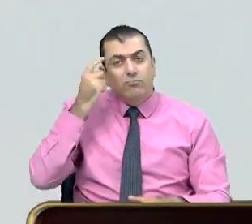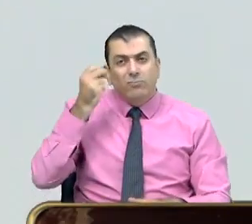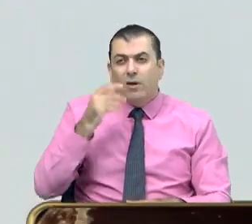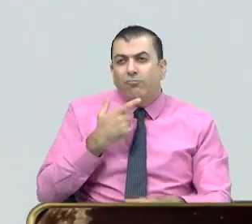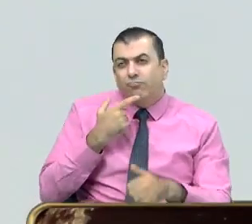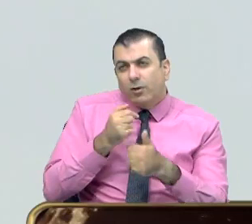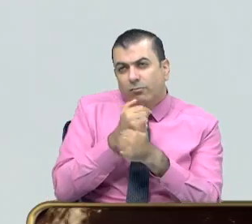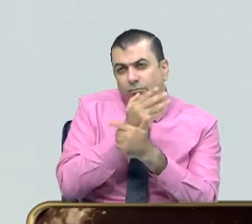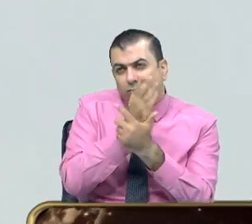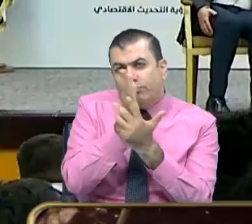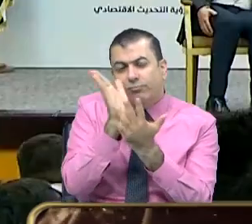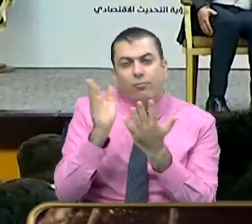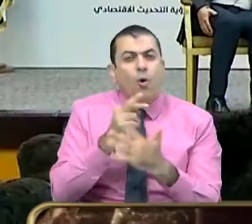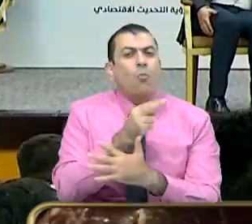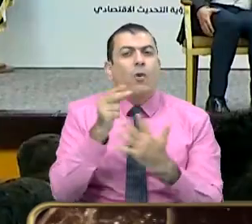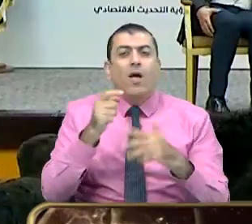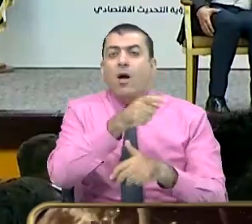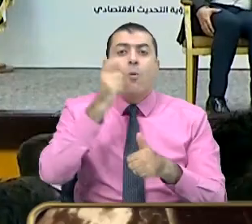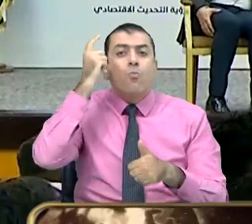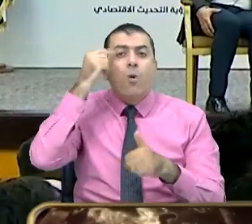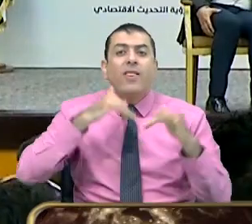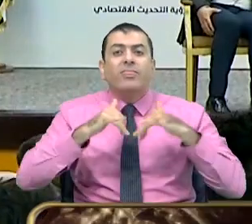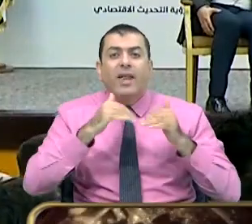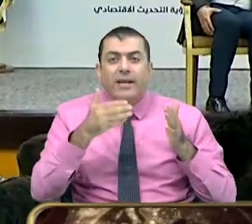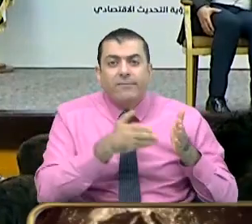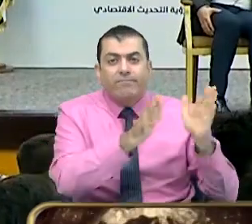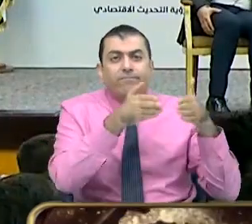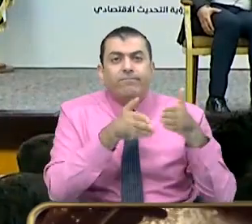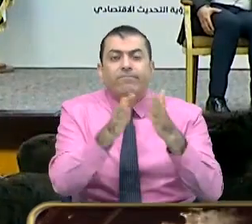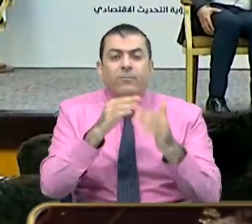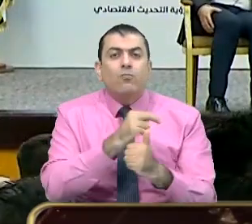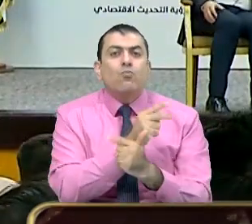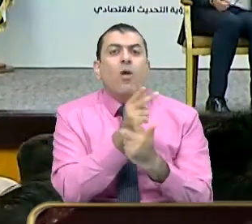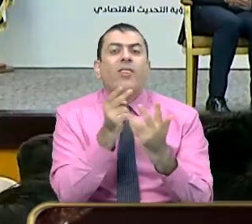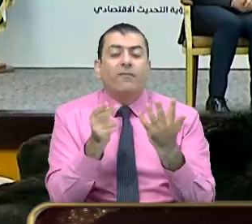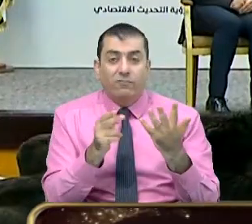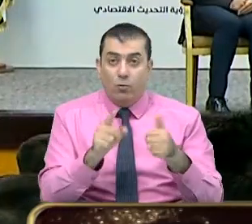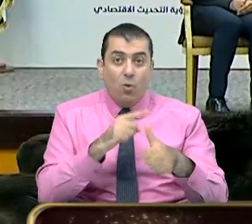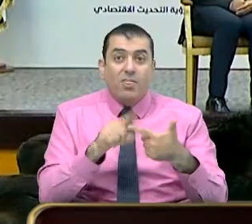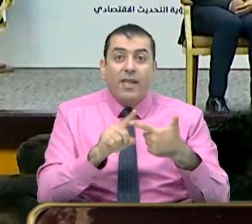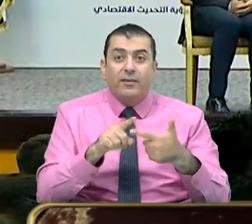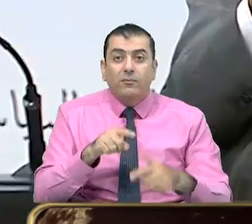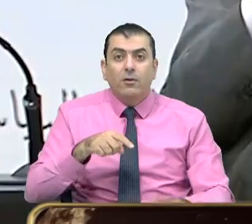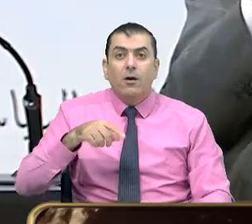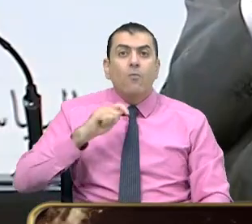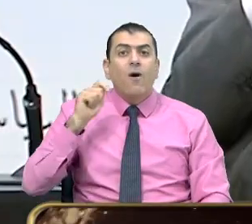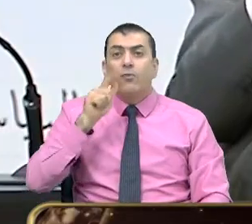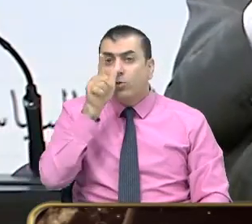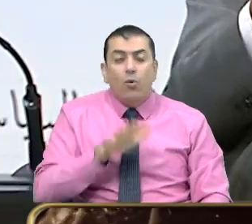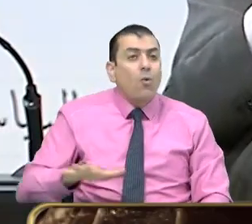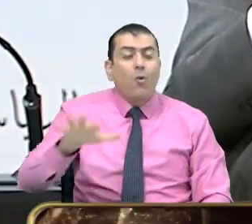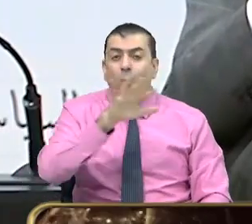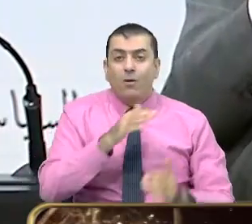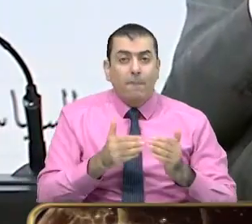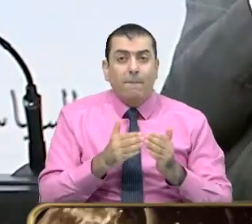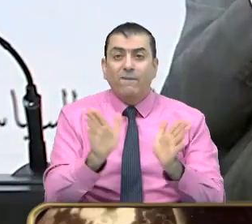وعند توجهات مختلفه وايضا موزعه على المملكه على كل المحافظات واللي القانون اصلا حدد